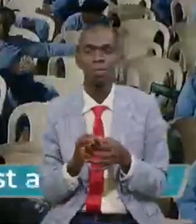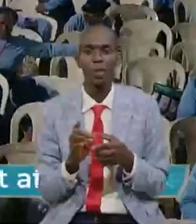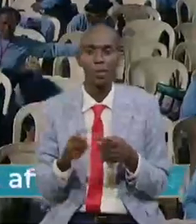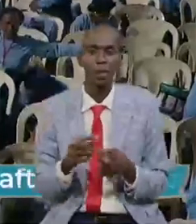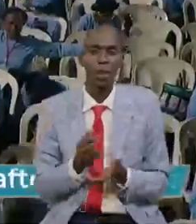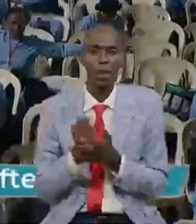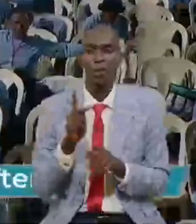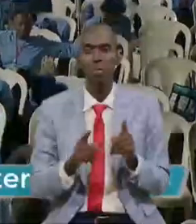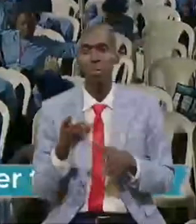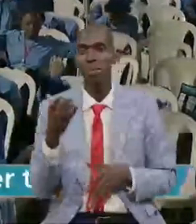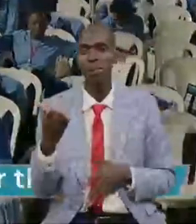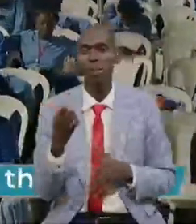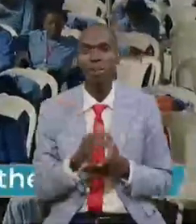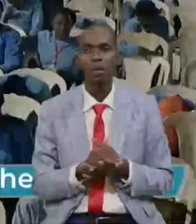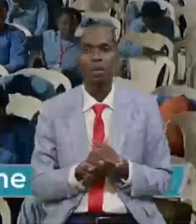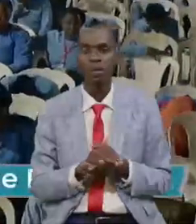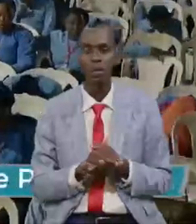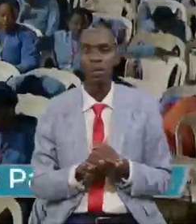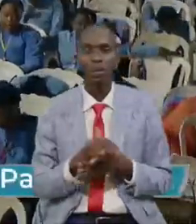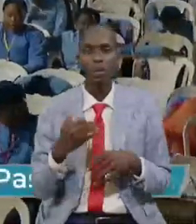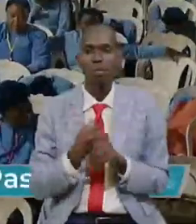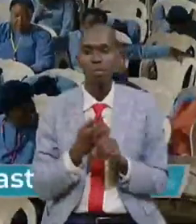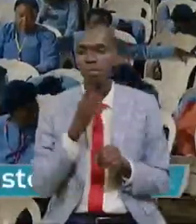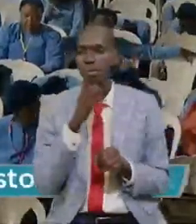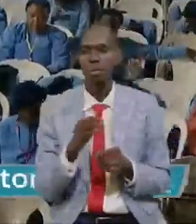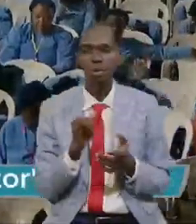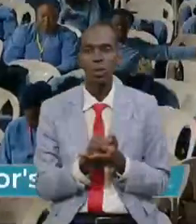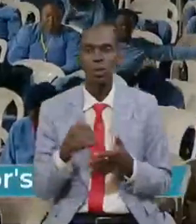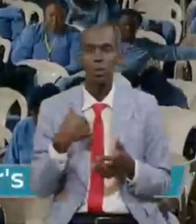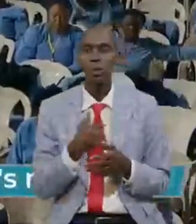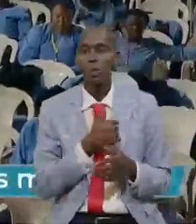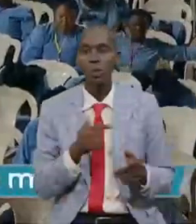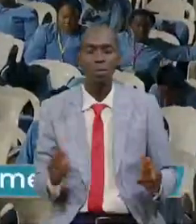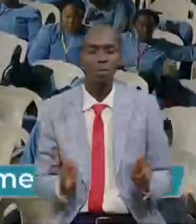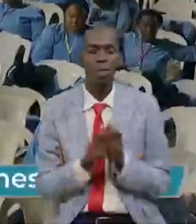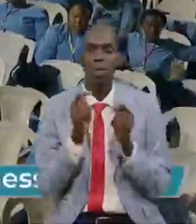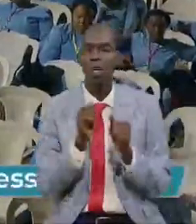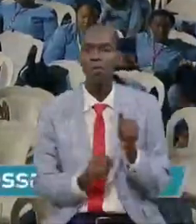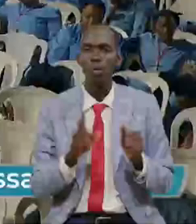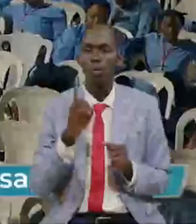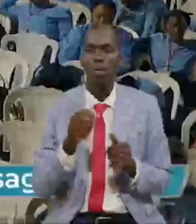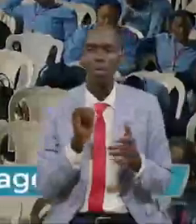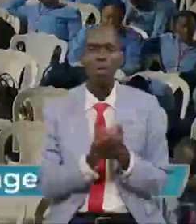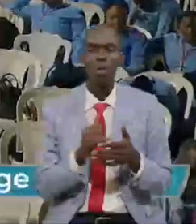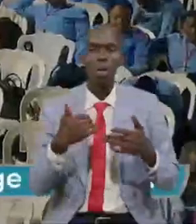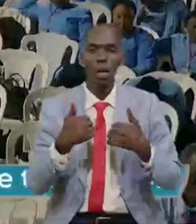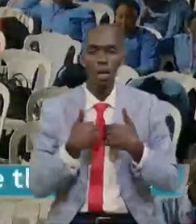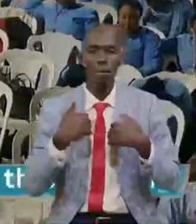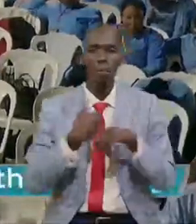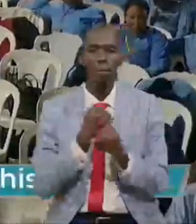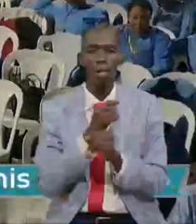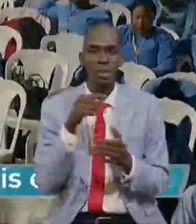Ensure that we reach everyone who has made this good